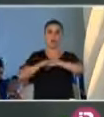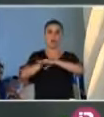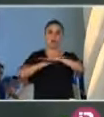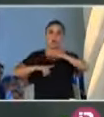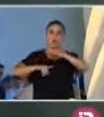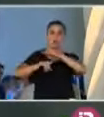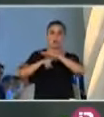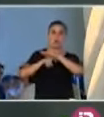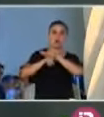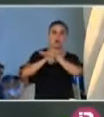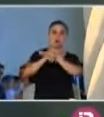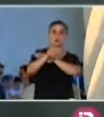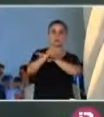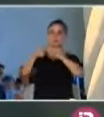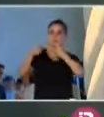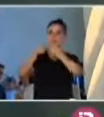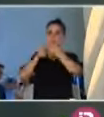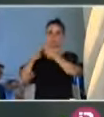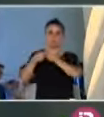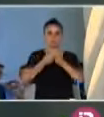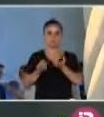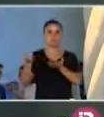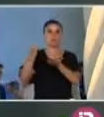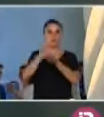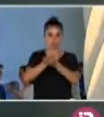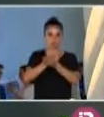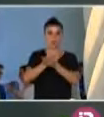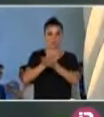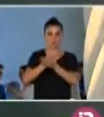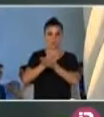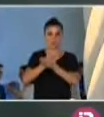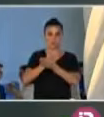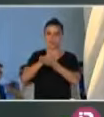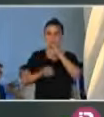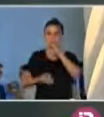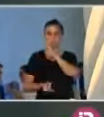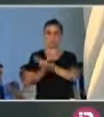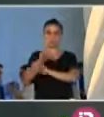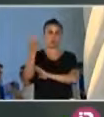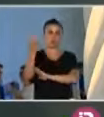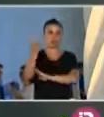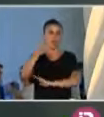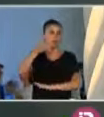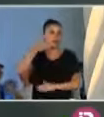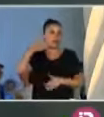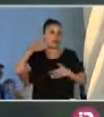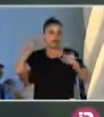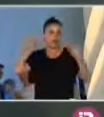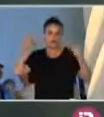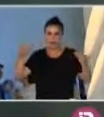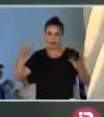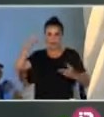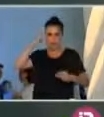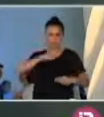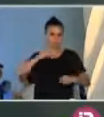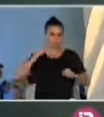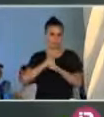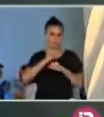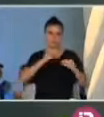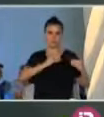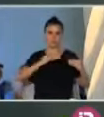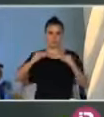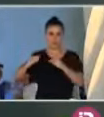es reedita, en tota la transcendència que això té per culminar els avanços que aquesta societat ha iniciat en